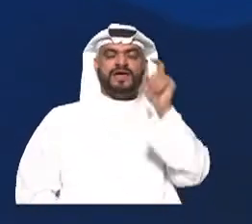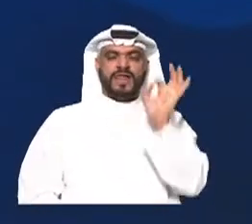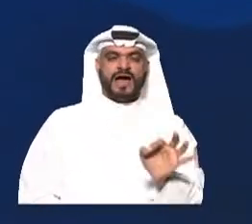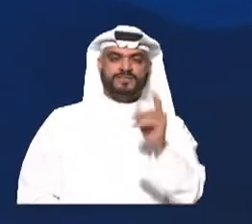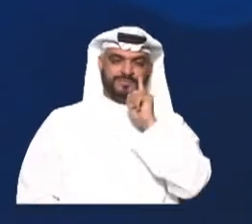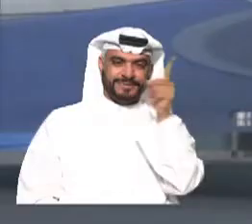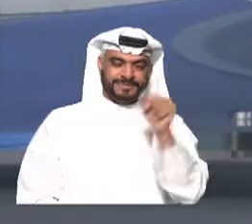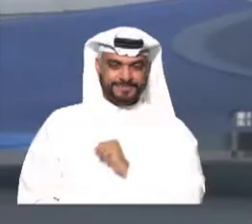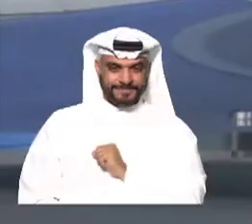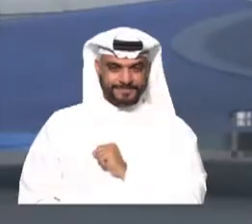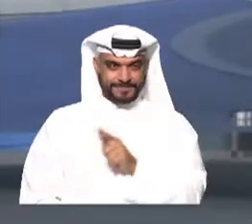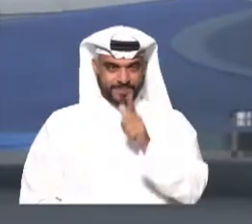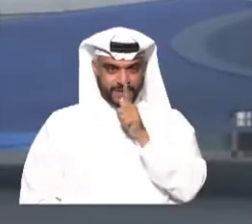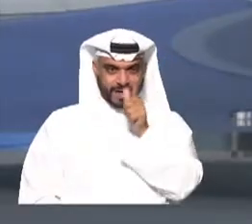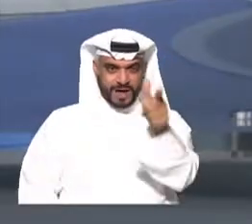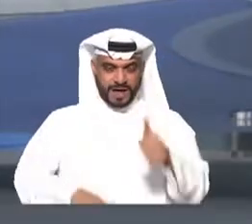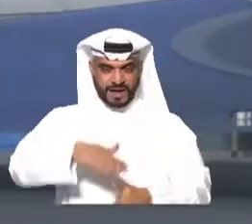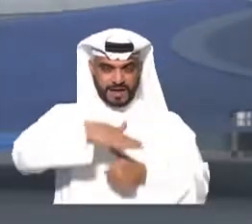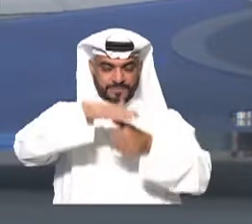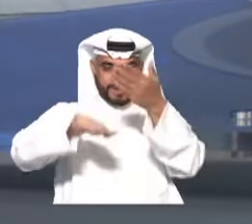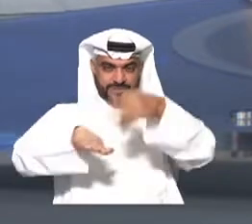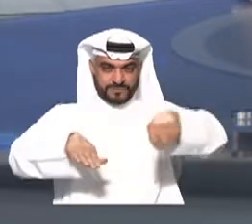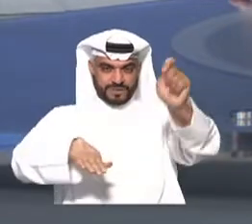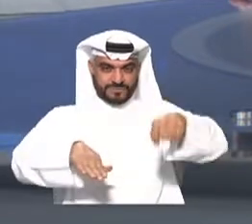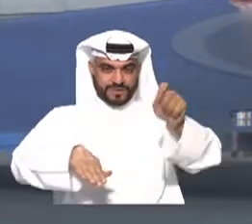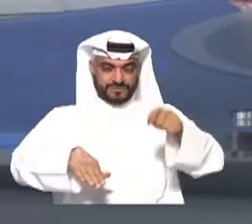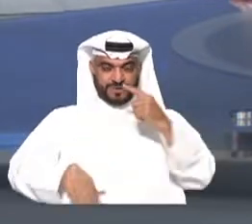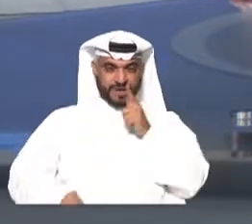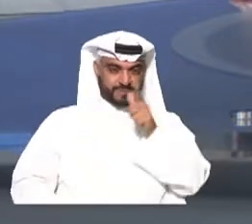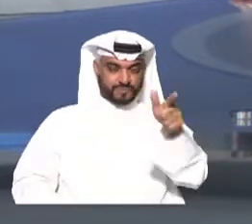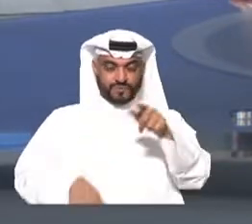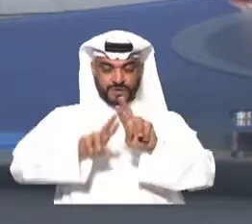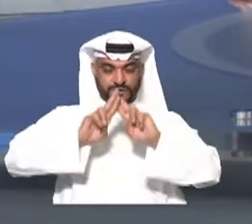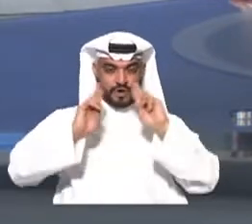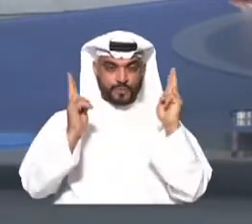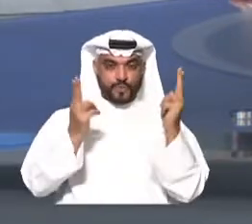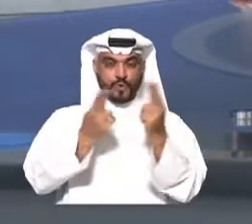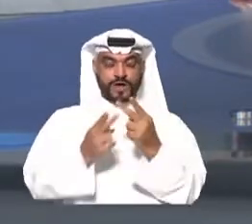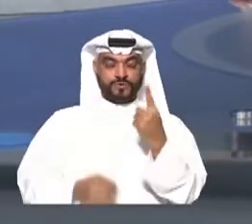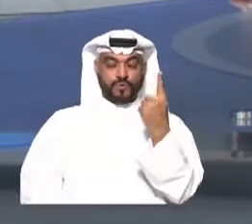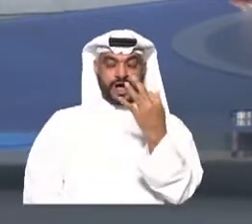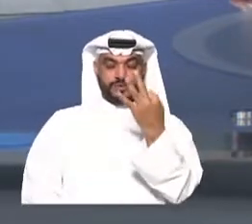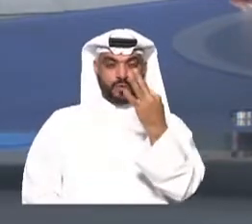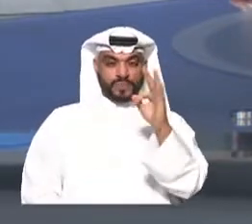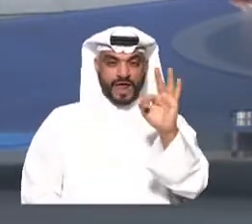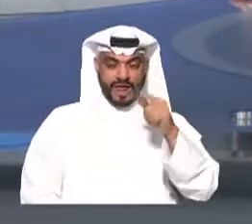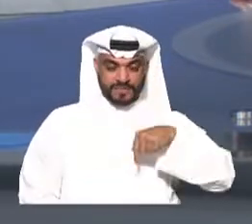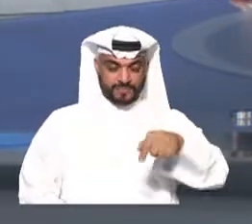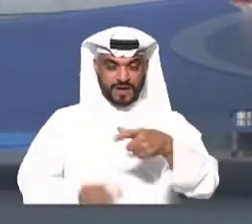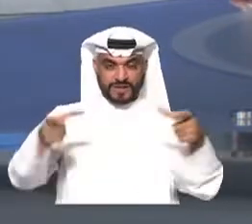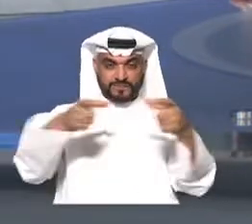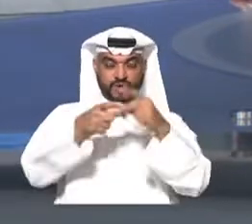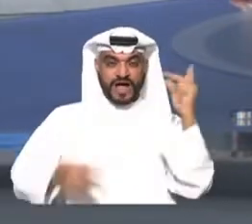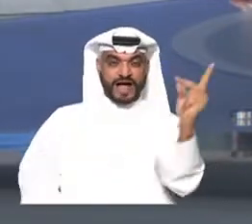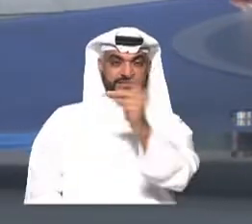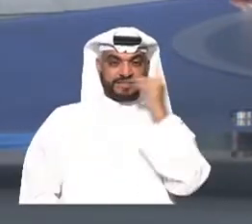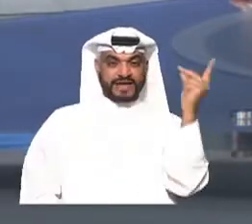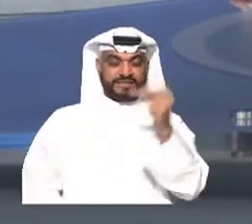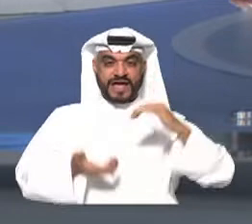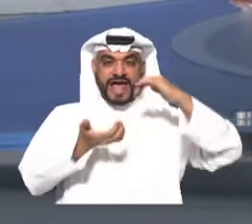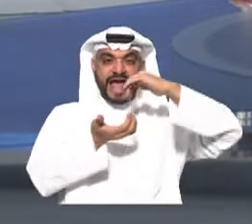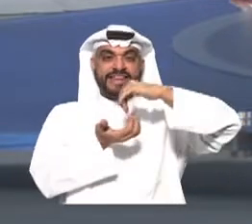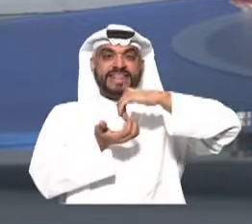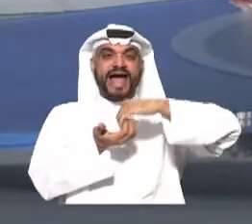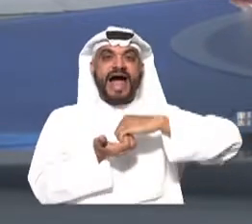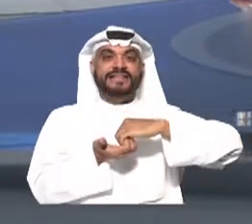الاحتلال. وقال في كلمة ألقاها أمام المؤتمر 31 الطارئ للاتحاد البرلماني العربي الذي